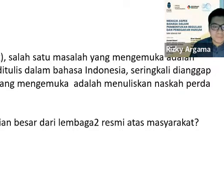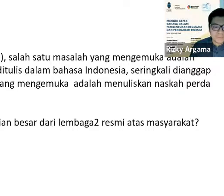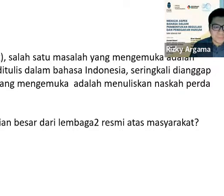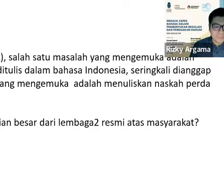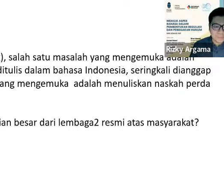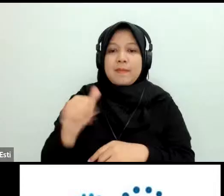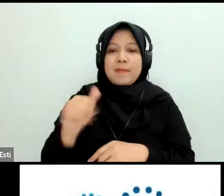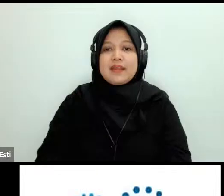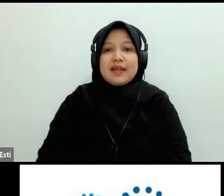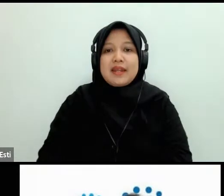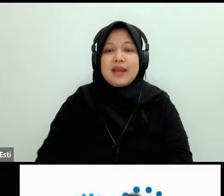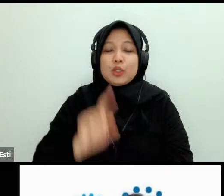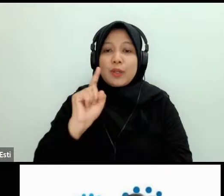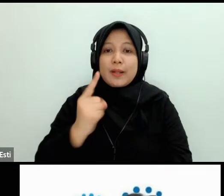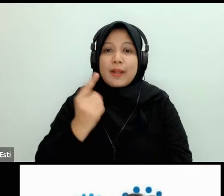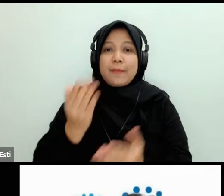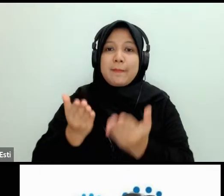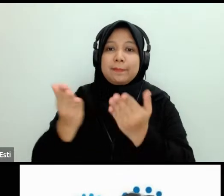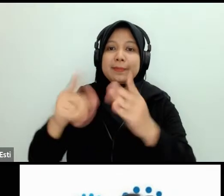waisaka